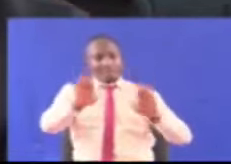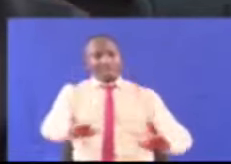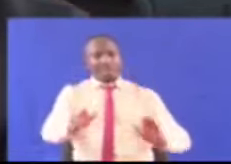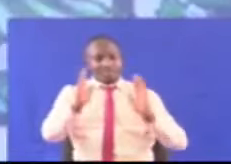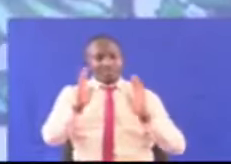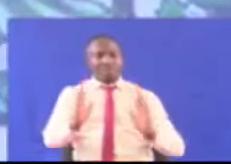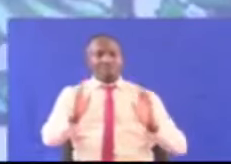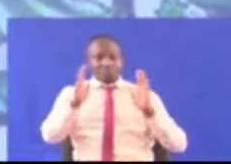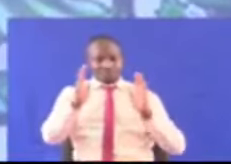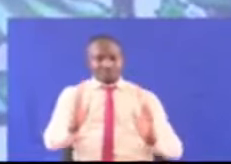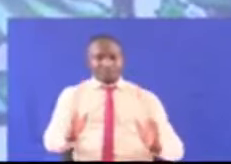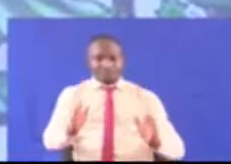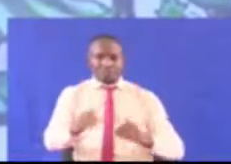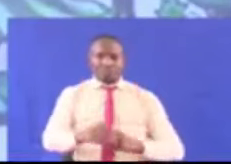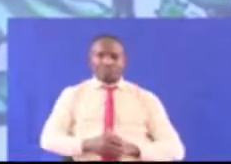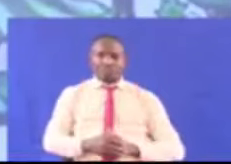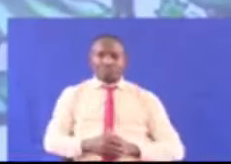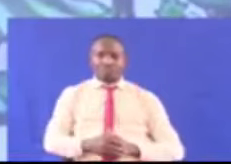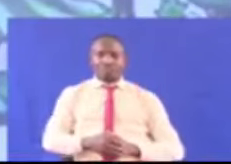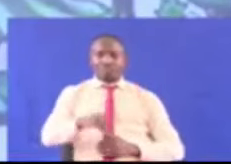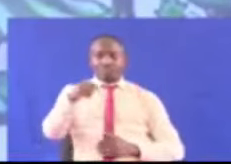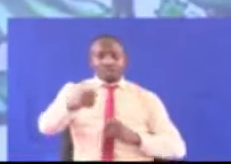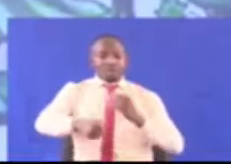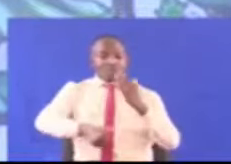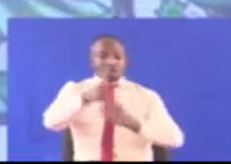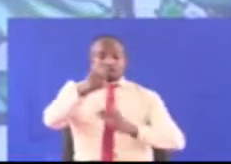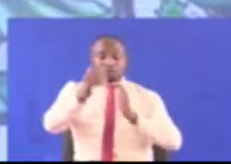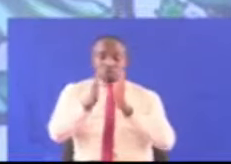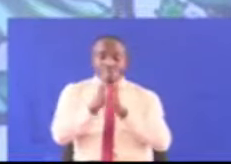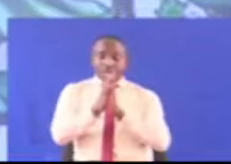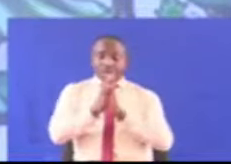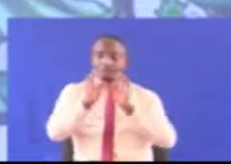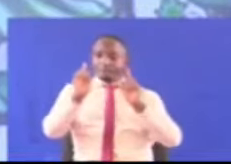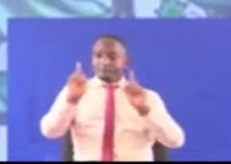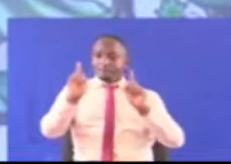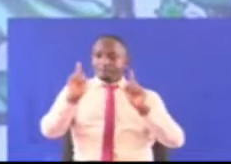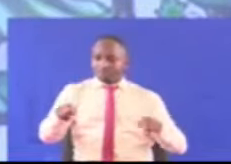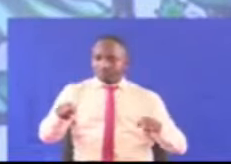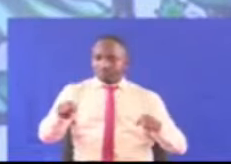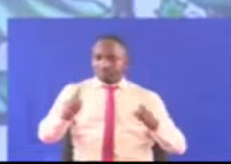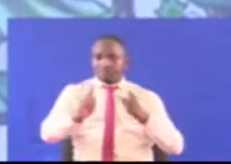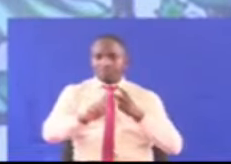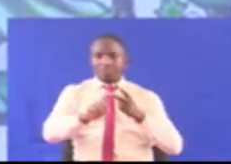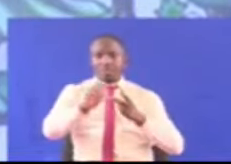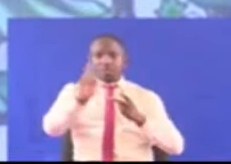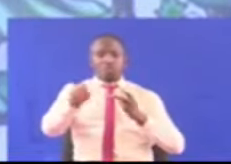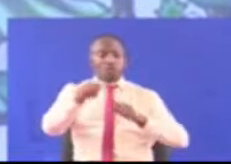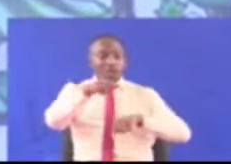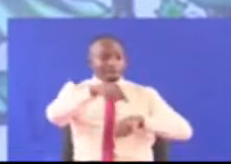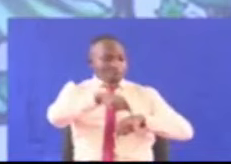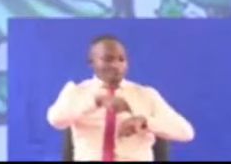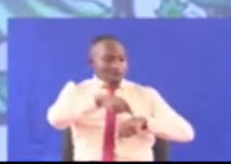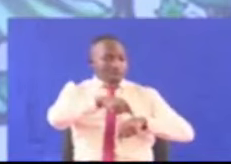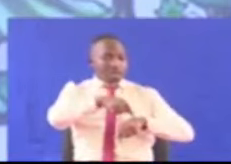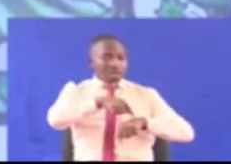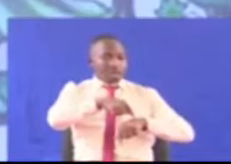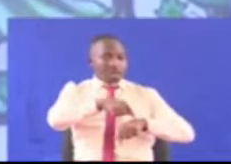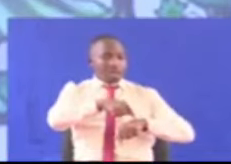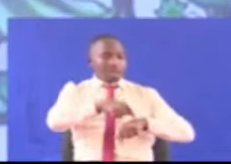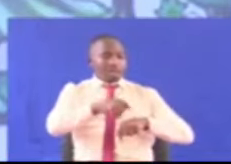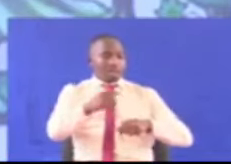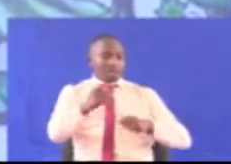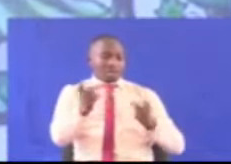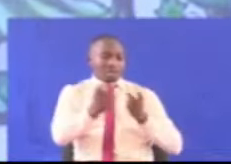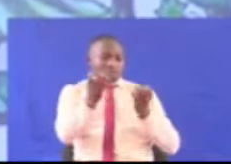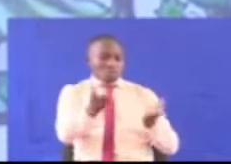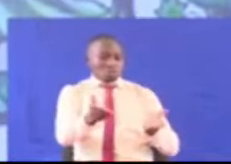litakavyokuwa. Na hapa viongozi wa dini wapo, na ziko nyakati nyingi ngumu kama hizi